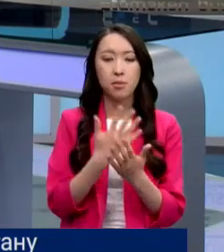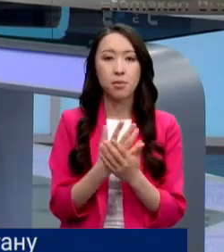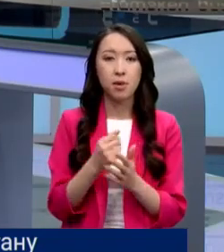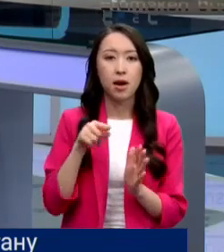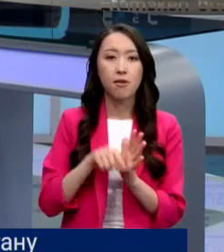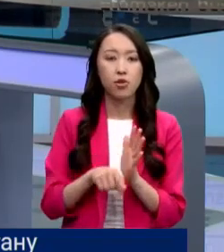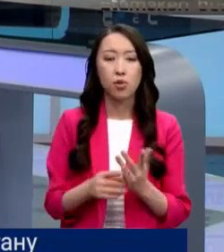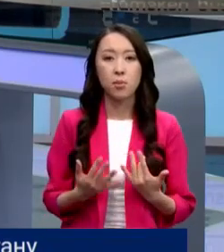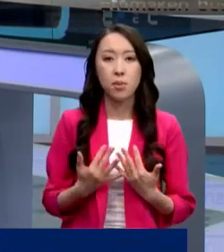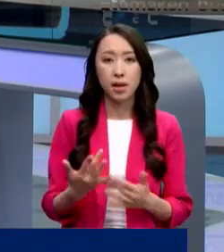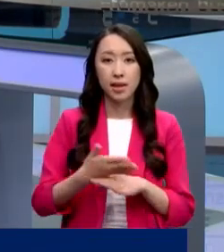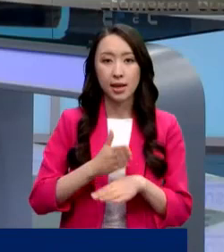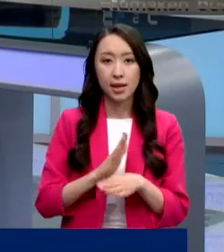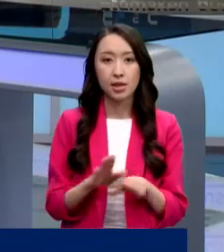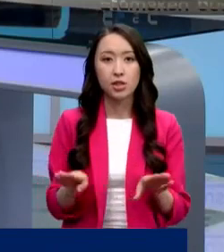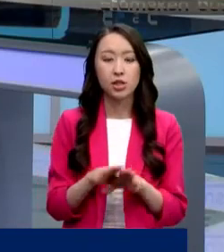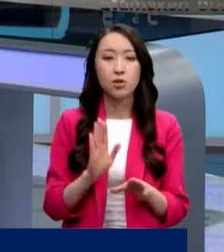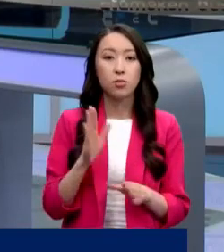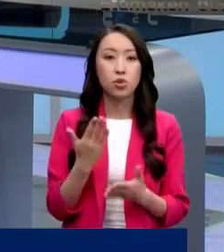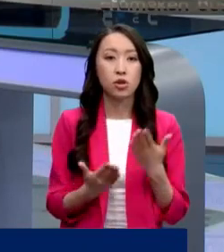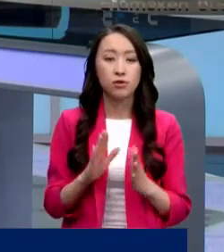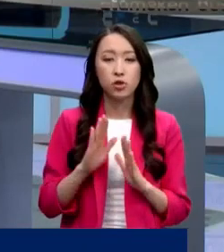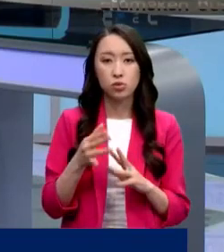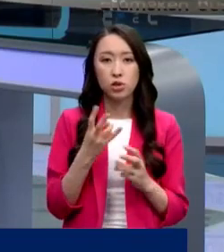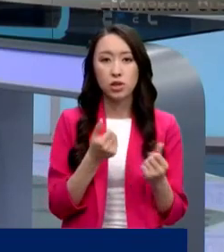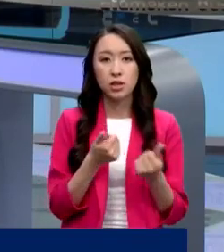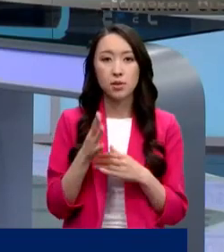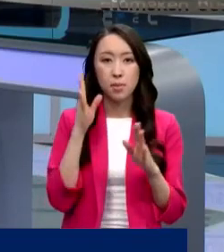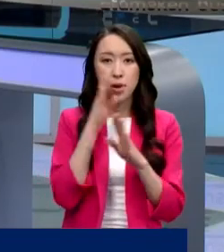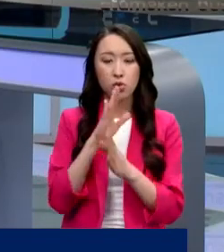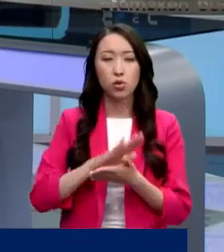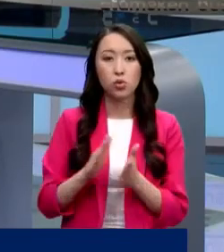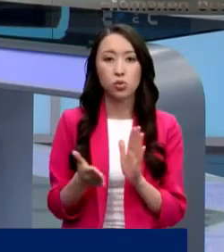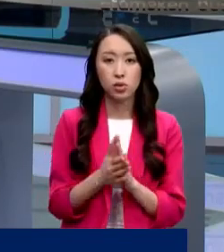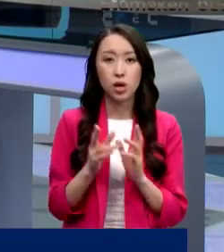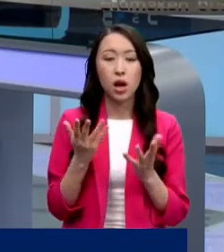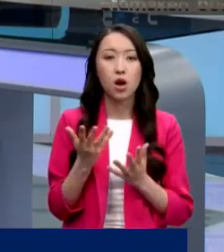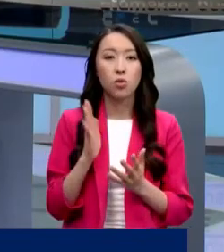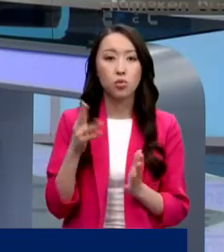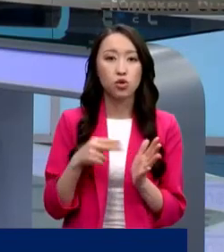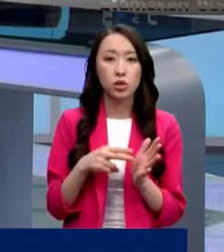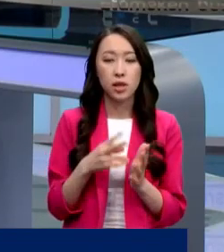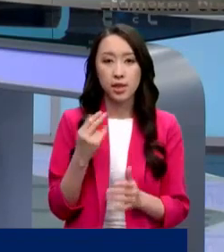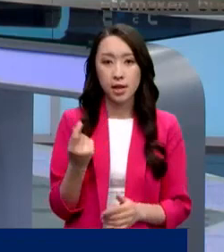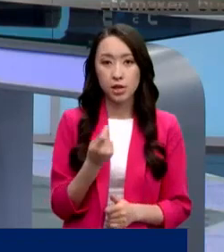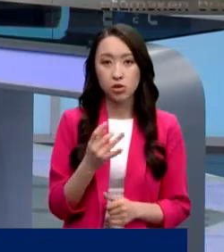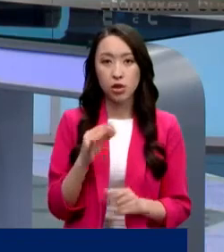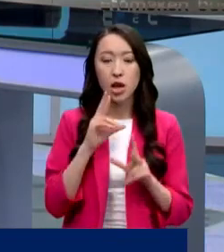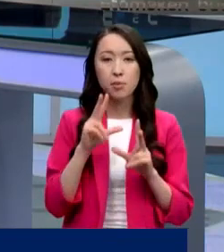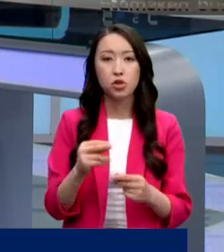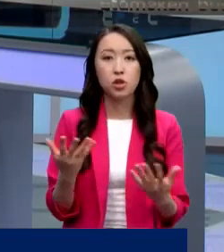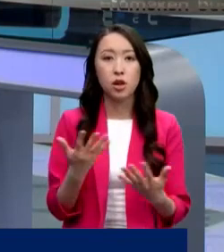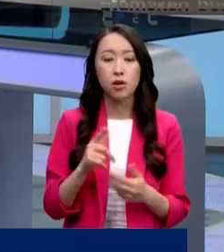внутренняя потребность в хлебе будет закрыта даже в случае неблагоприятных погодных условий. Какое будет цена на зерно и какое обещание дал